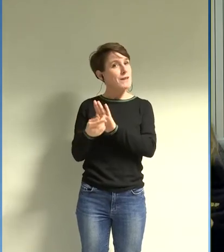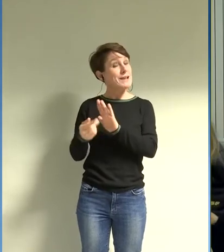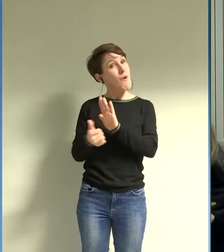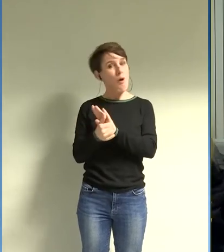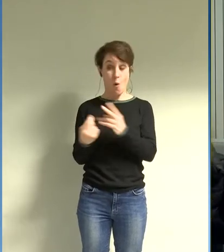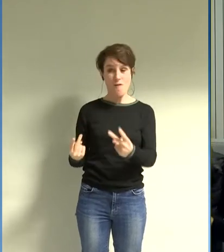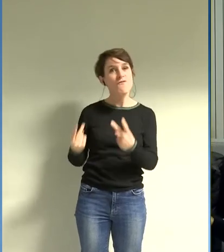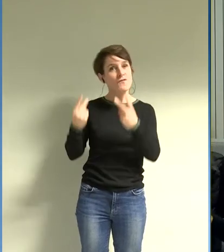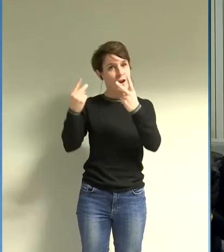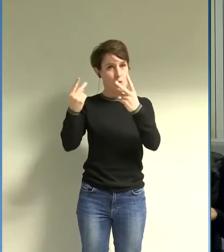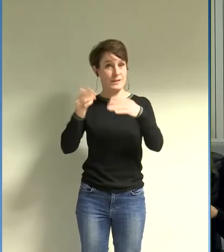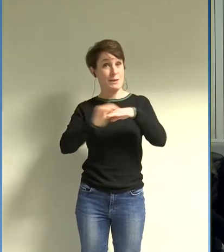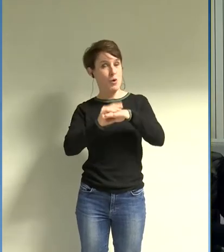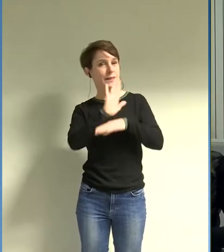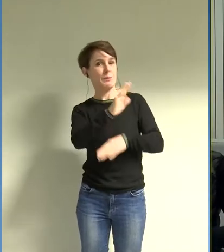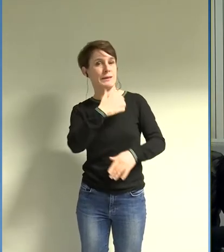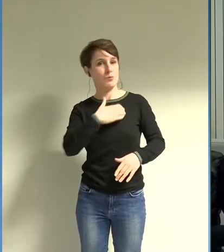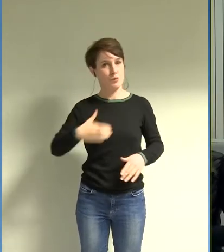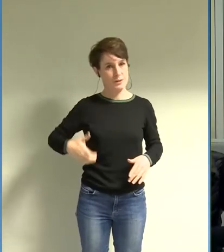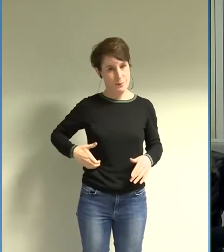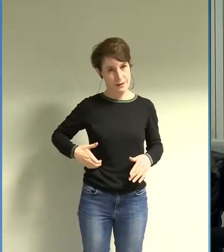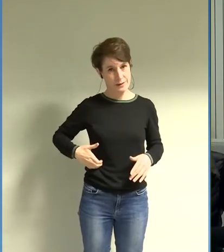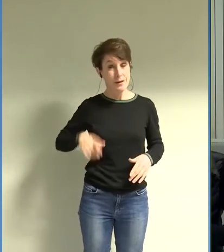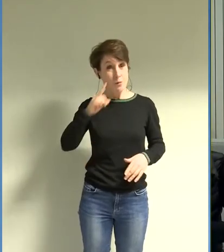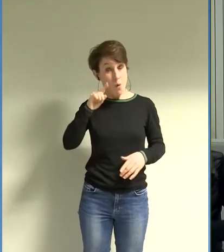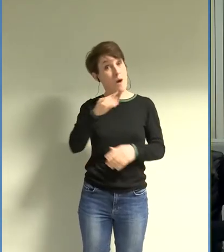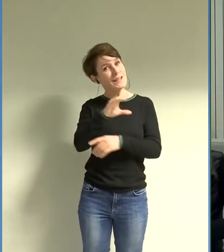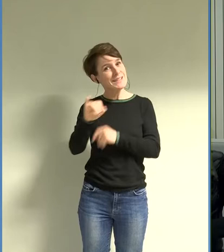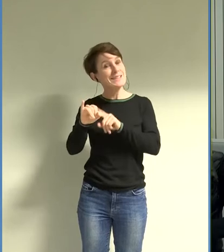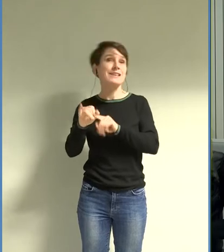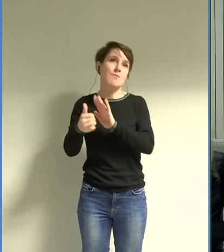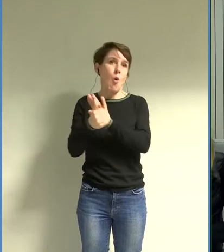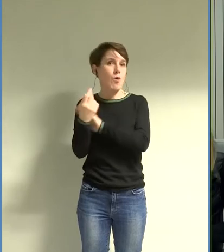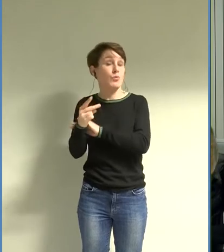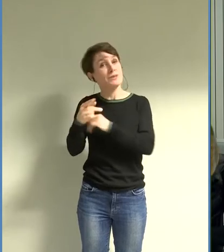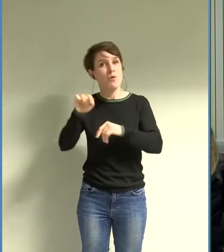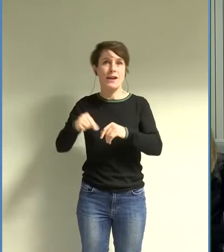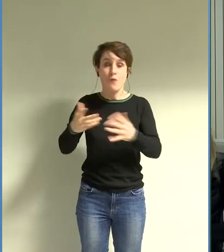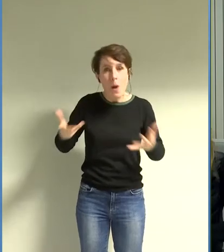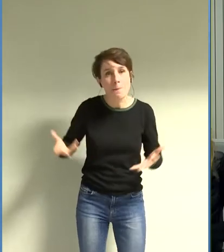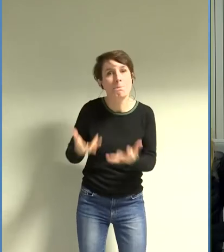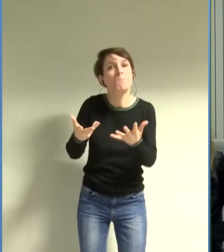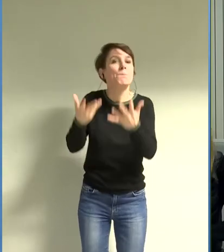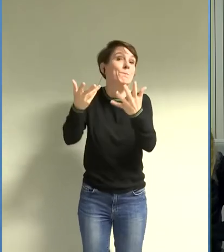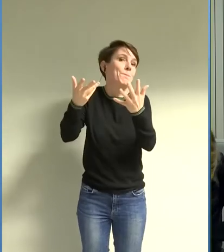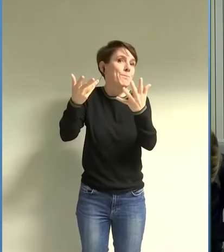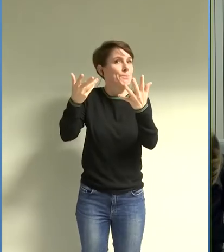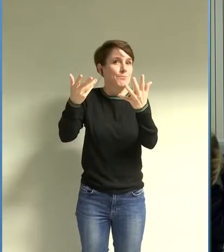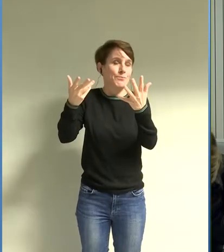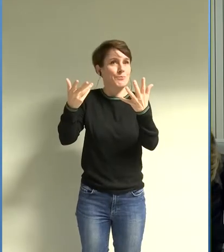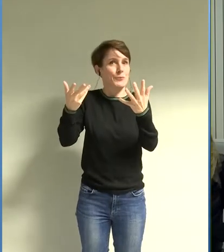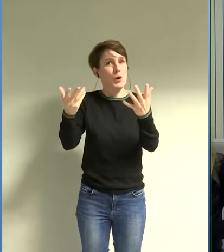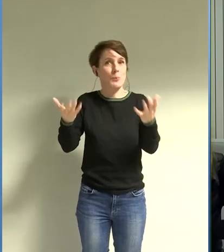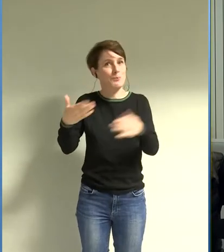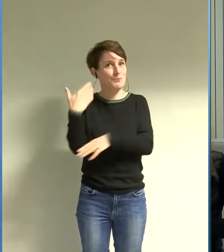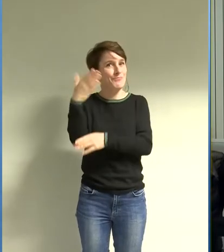car ils doivent vitaliser seront selon vous je pense que ça veut dire vivifier et on comprend bien que